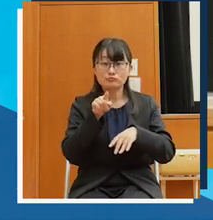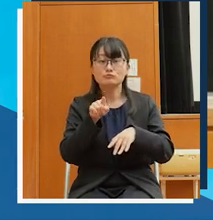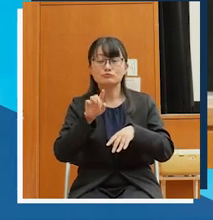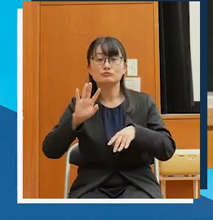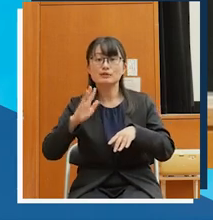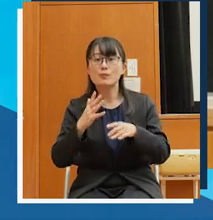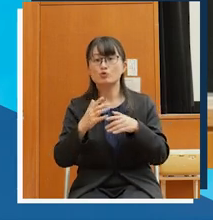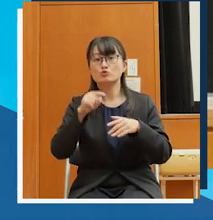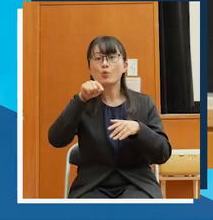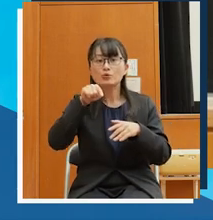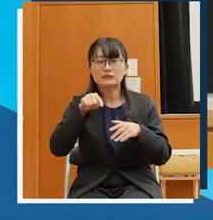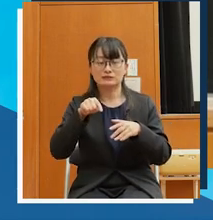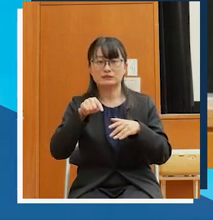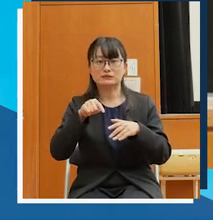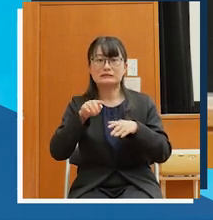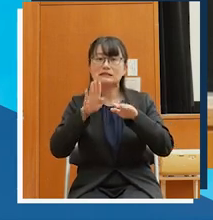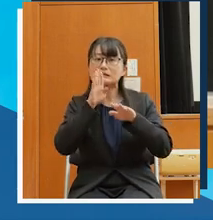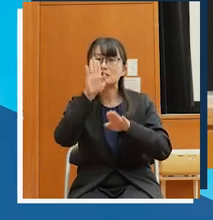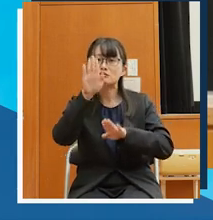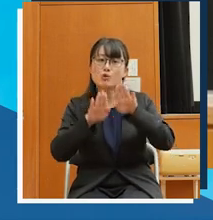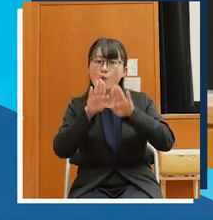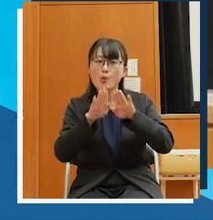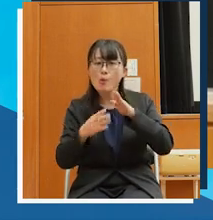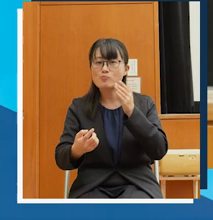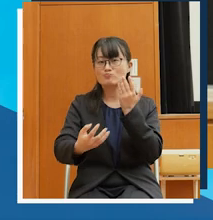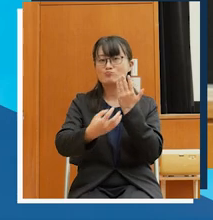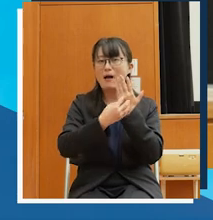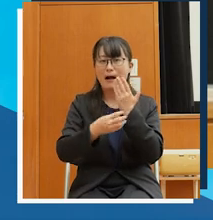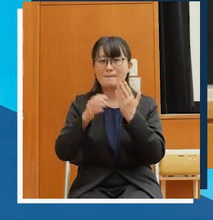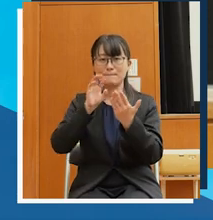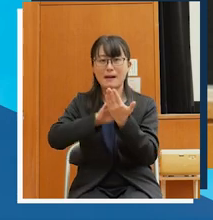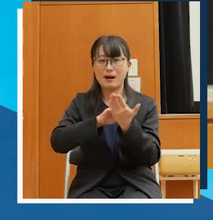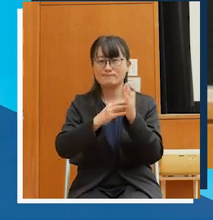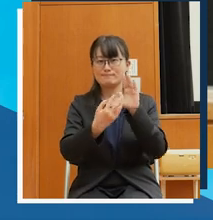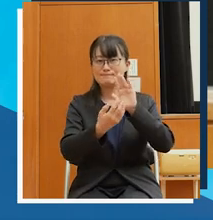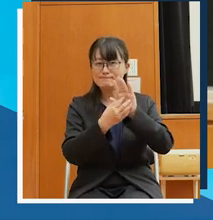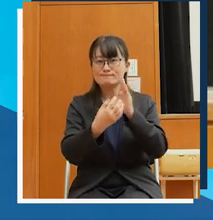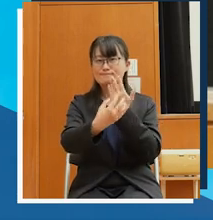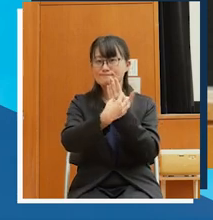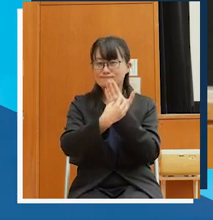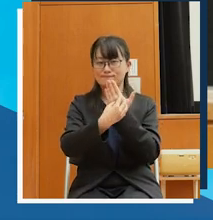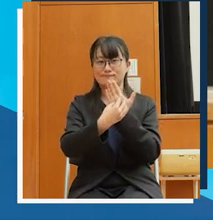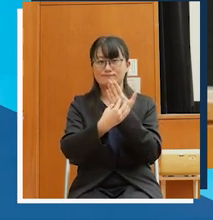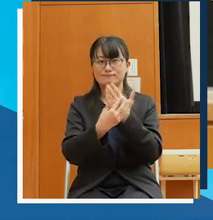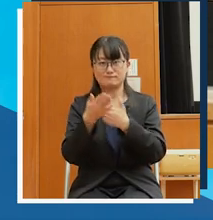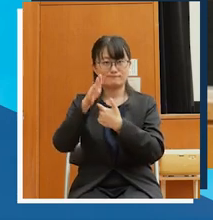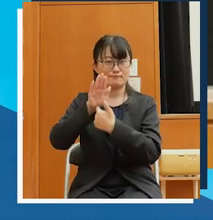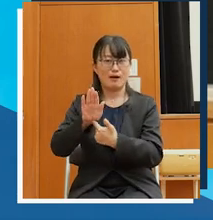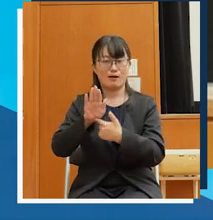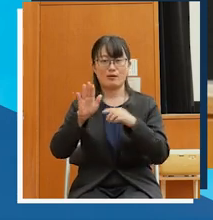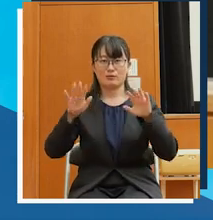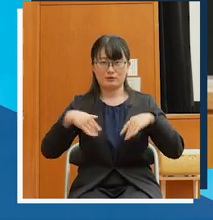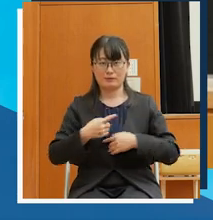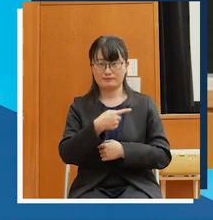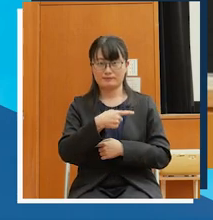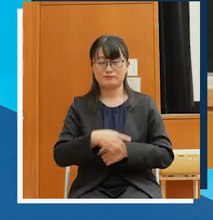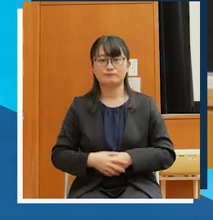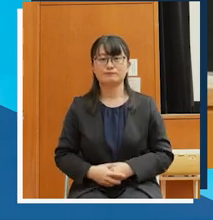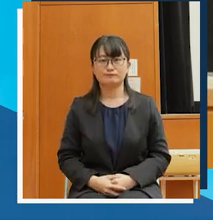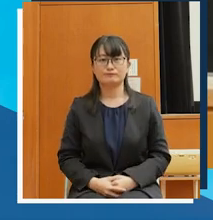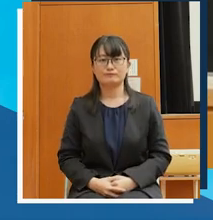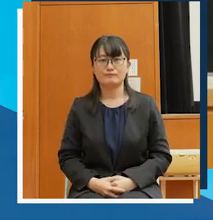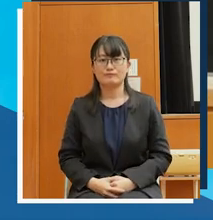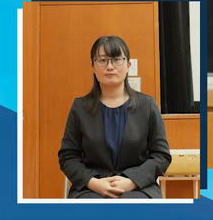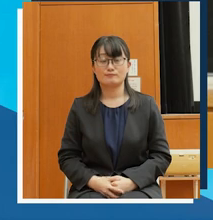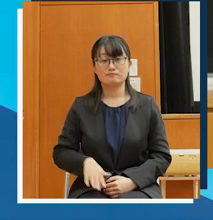県の現状をえ一面とテレビ欄の両面を見開きの形で掲載しています